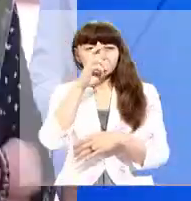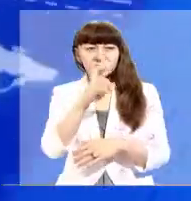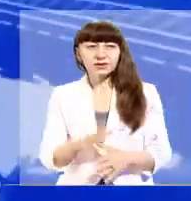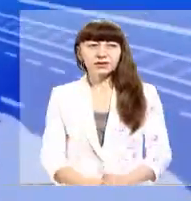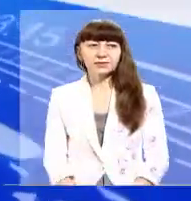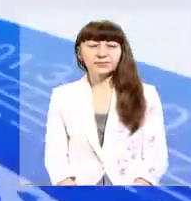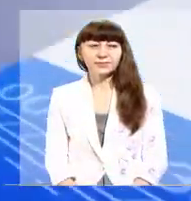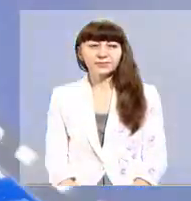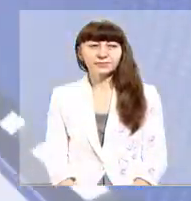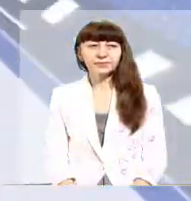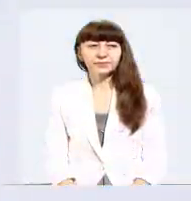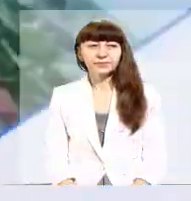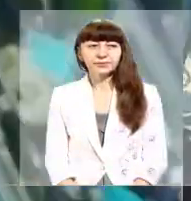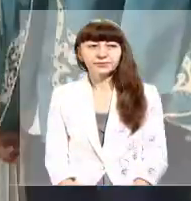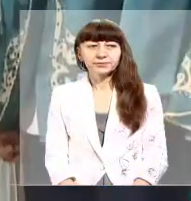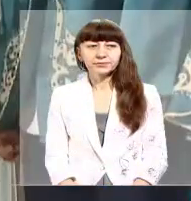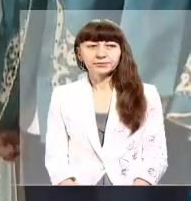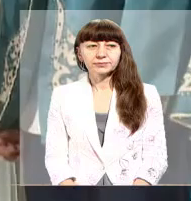страны.